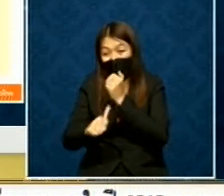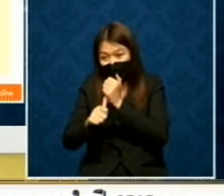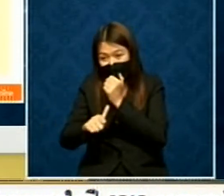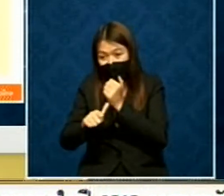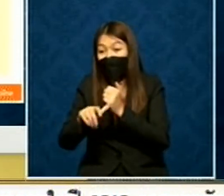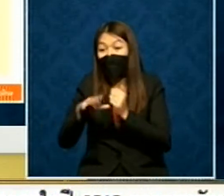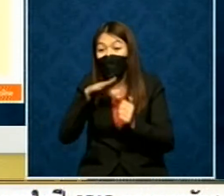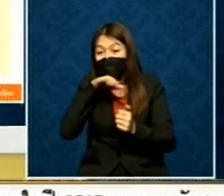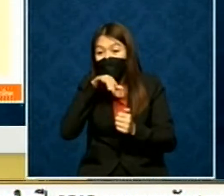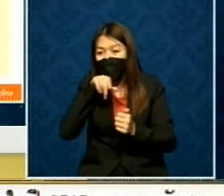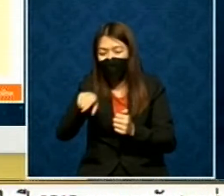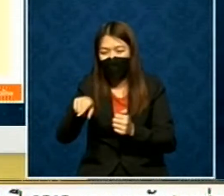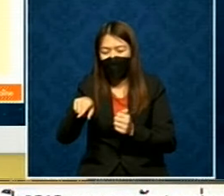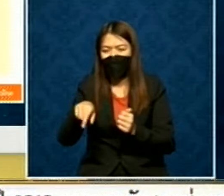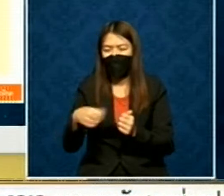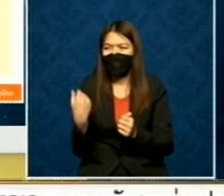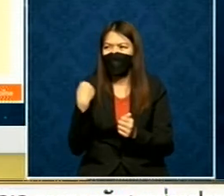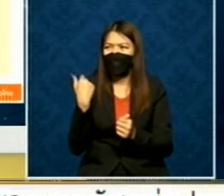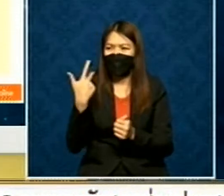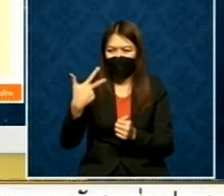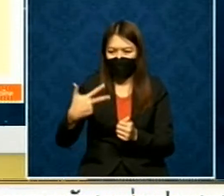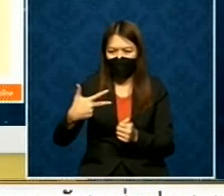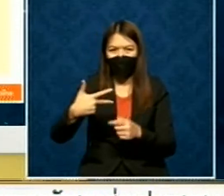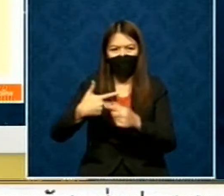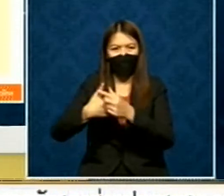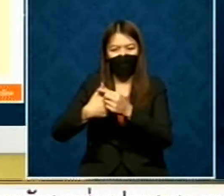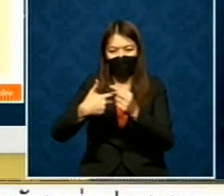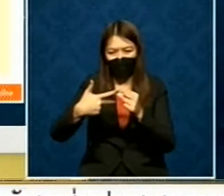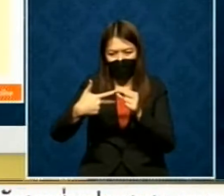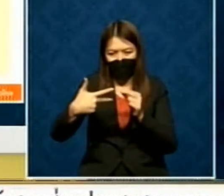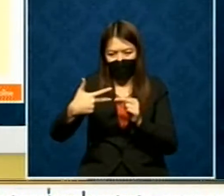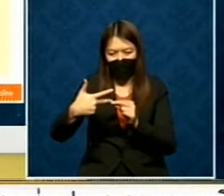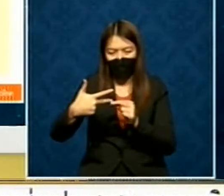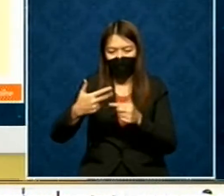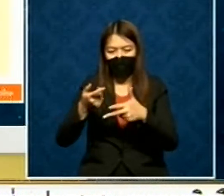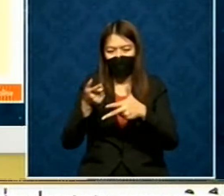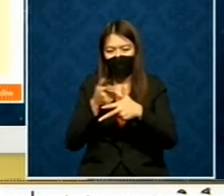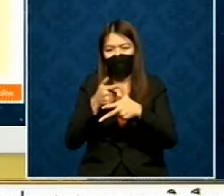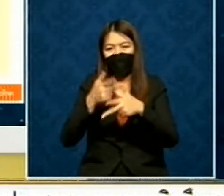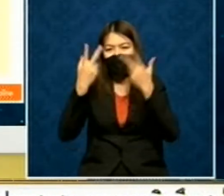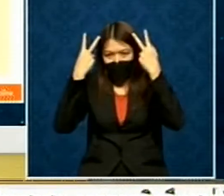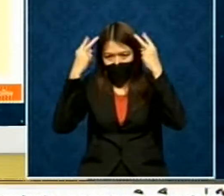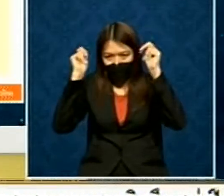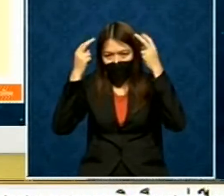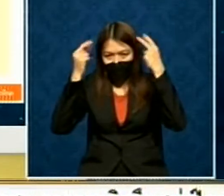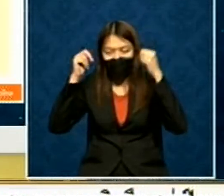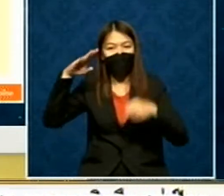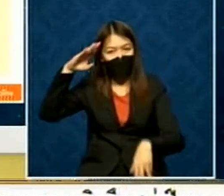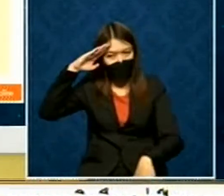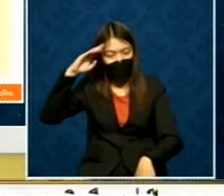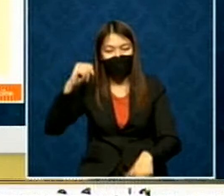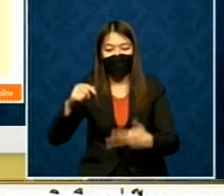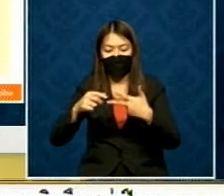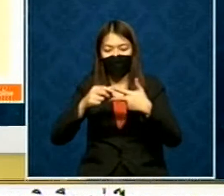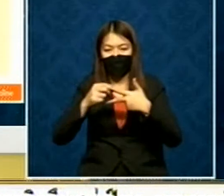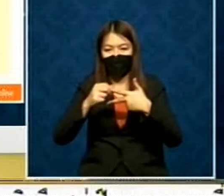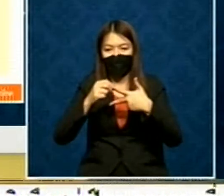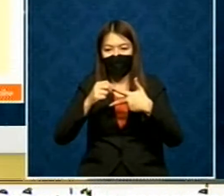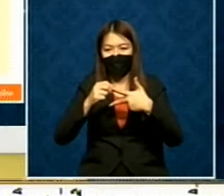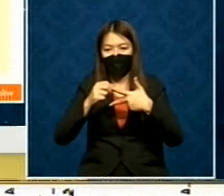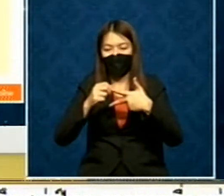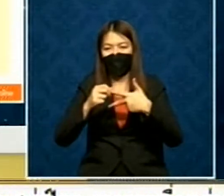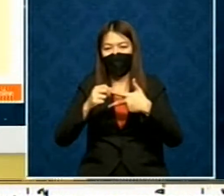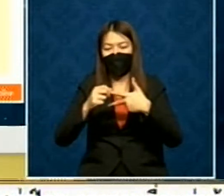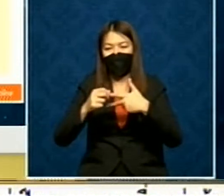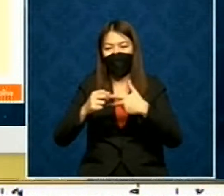นั่สอฉบับนี้อ้างอนถง 3 คนครับ ท่ปพไม่ตองเปห่วงแน่ คนแรกกคอายกัธมนตีคนที่สองคออฮิวา การ